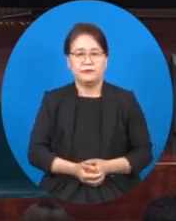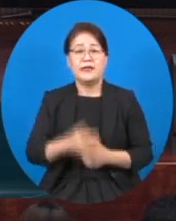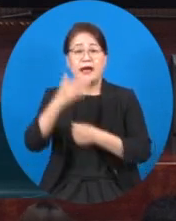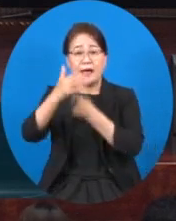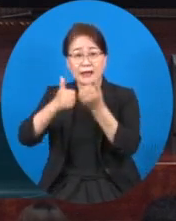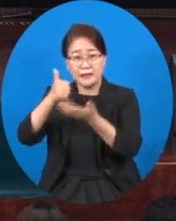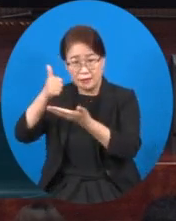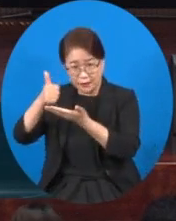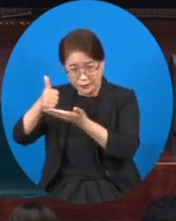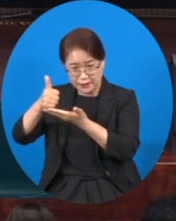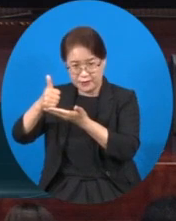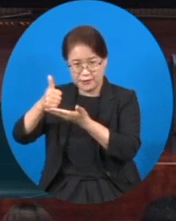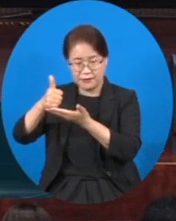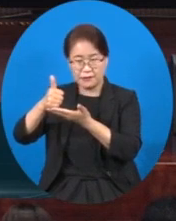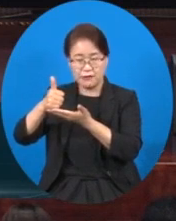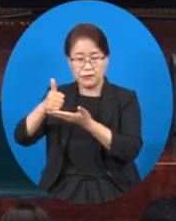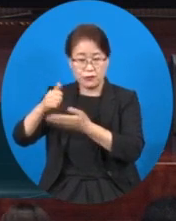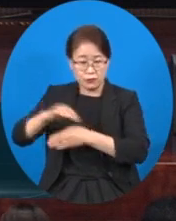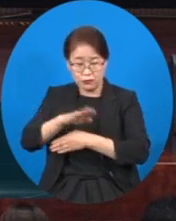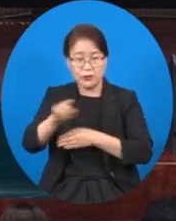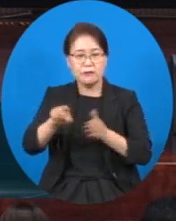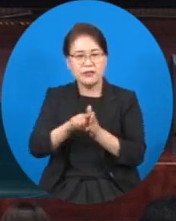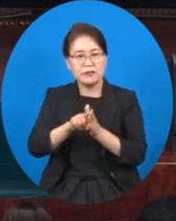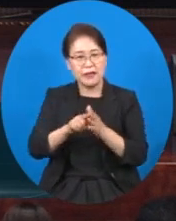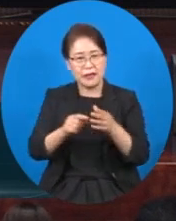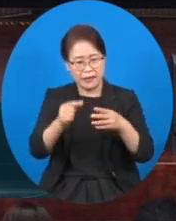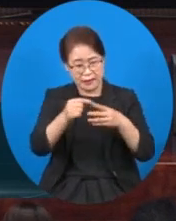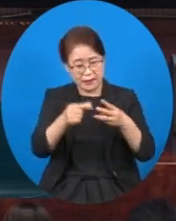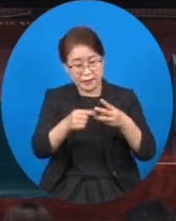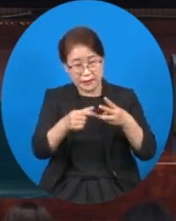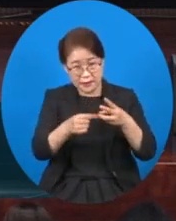하나님은 우리의 믿음의 3대가